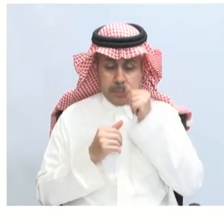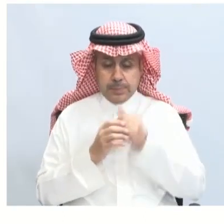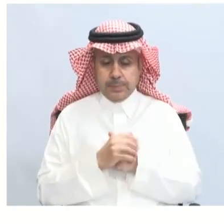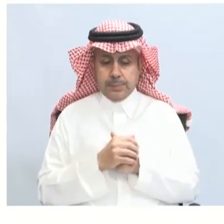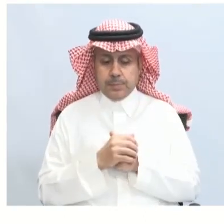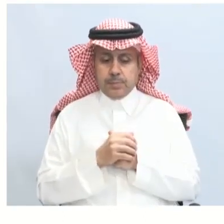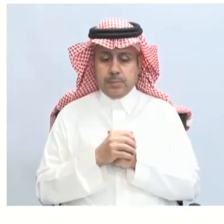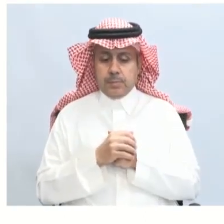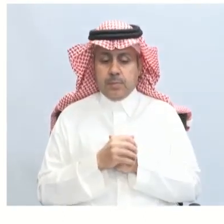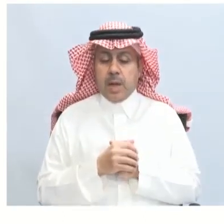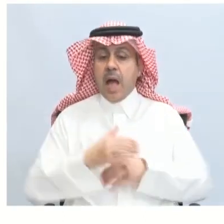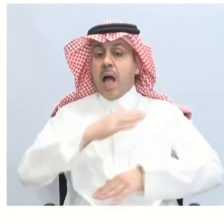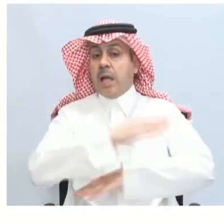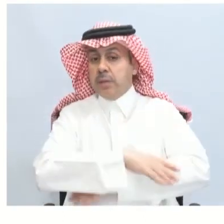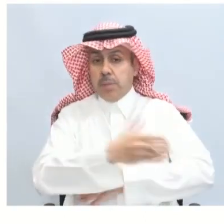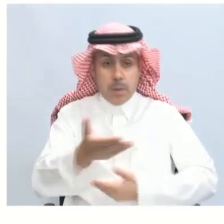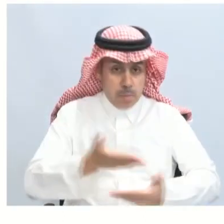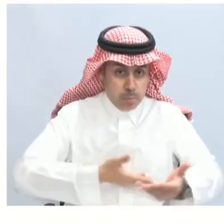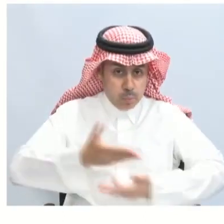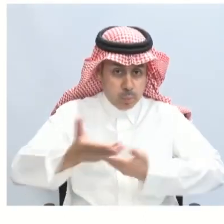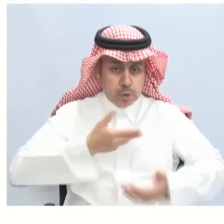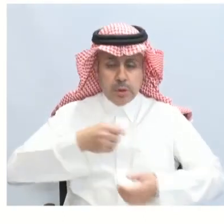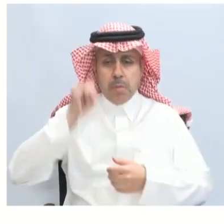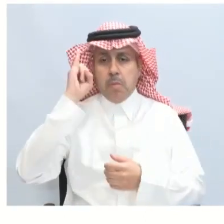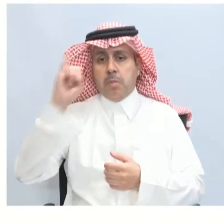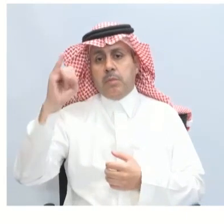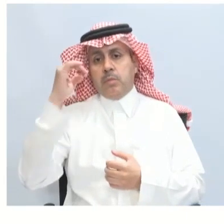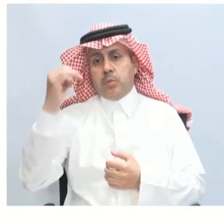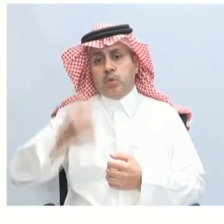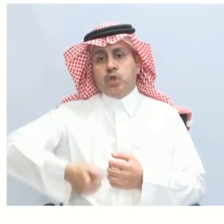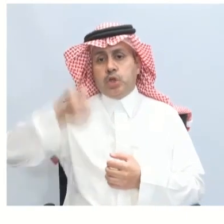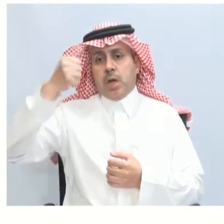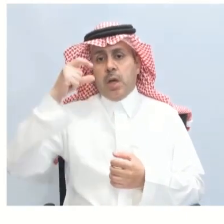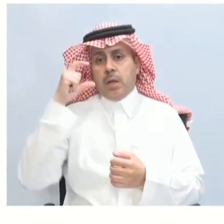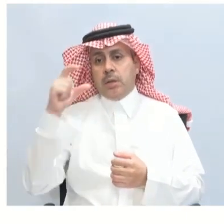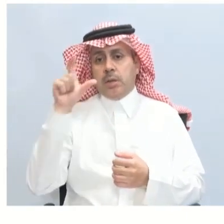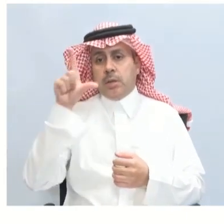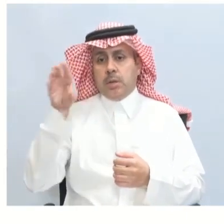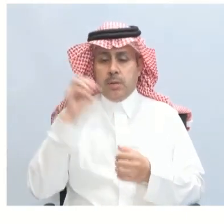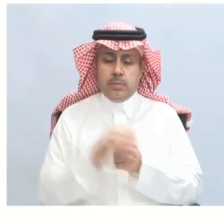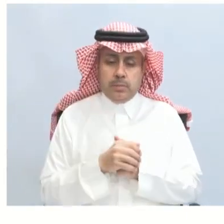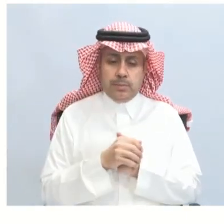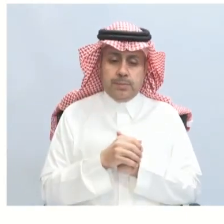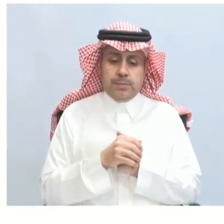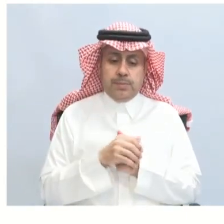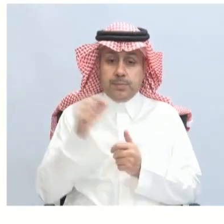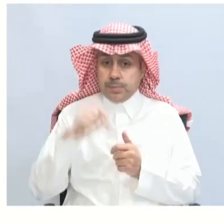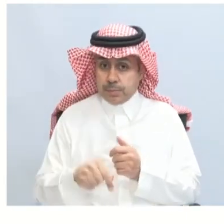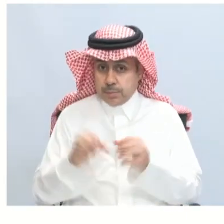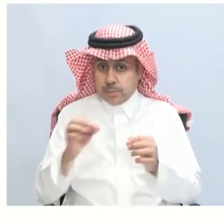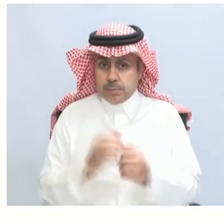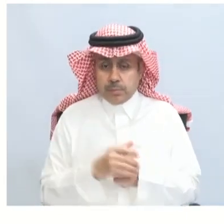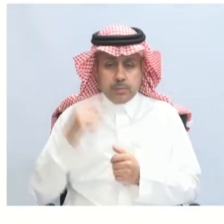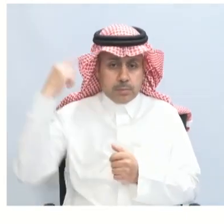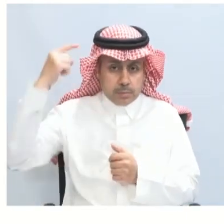هذه الايات نقول اداب المجادله اداب المجادله فباذن الله في هذه الايات وسنتابع